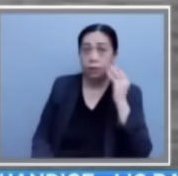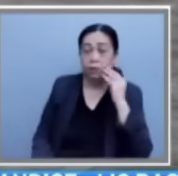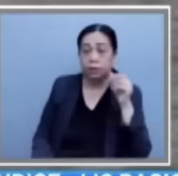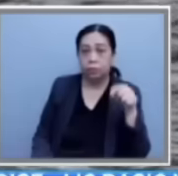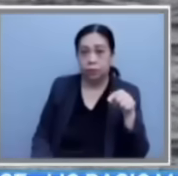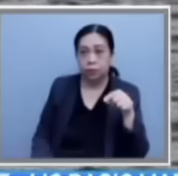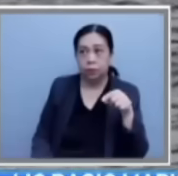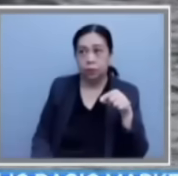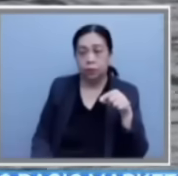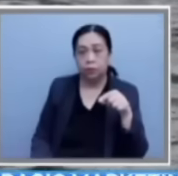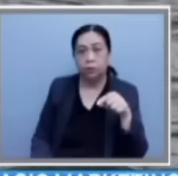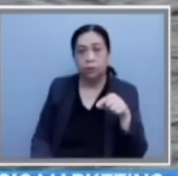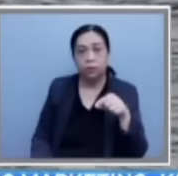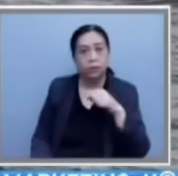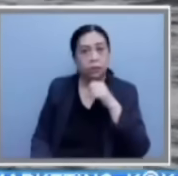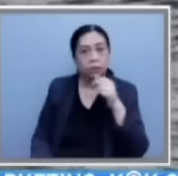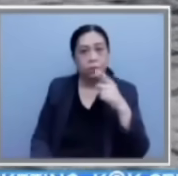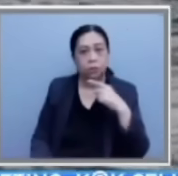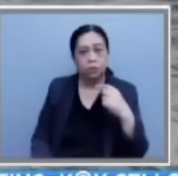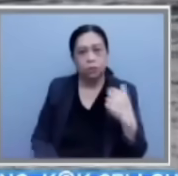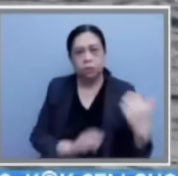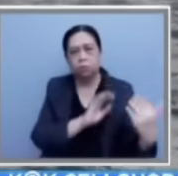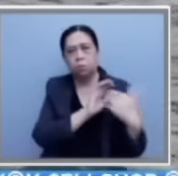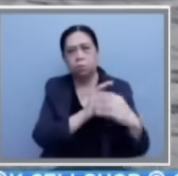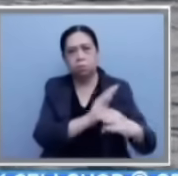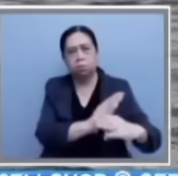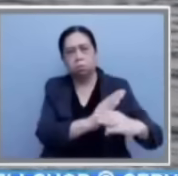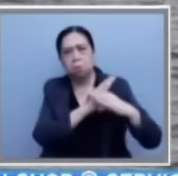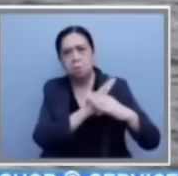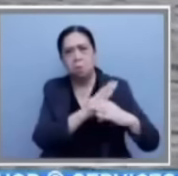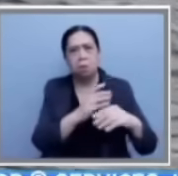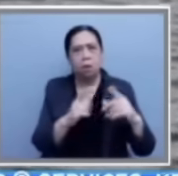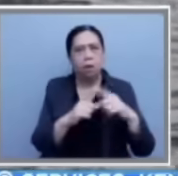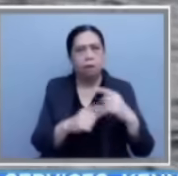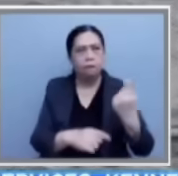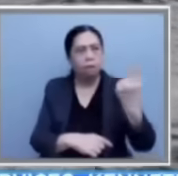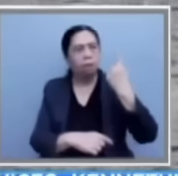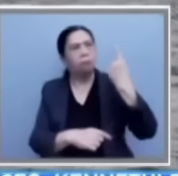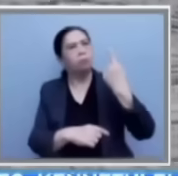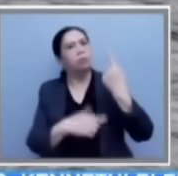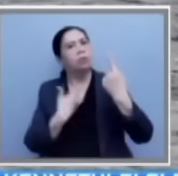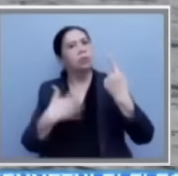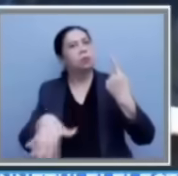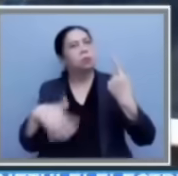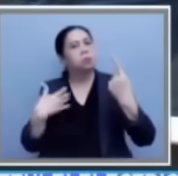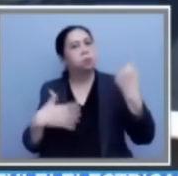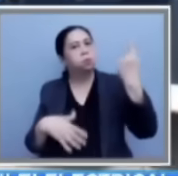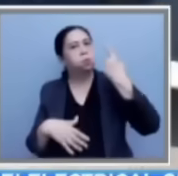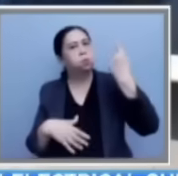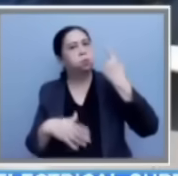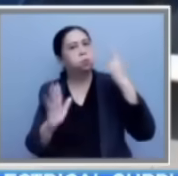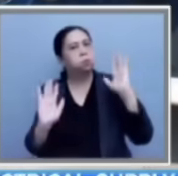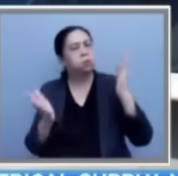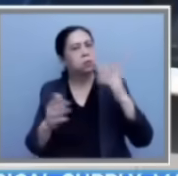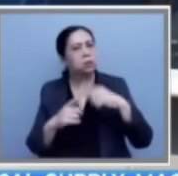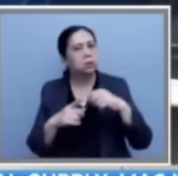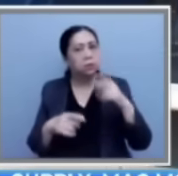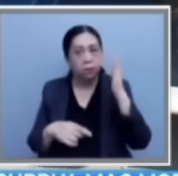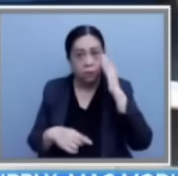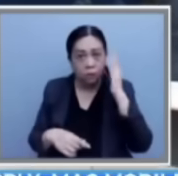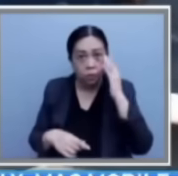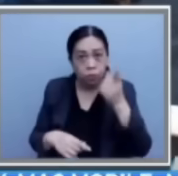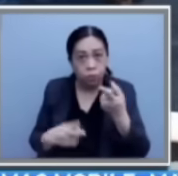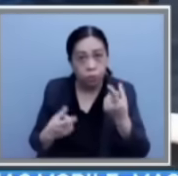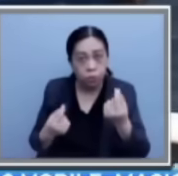k hindi lamang pang ano eh panghaharang kundi pang tatakot panako talaga yung nangyari no dahil isipin mo pa naman ah